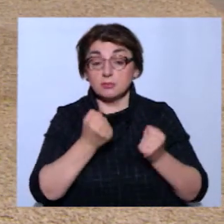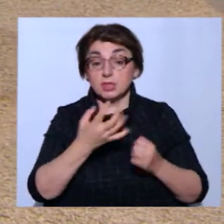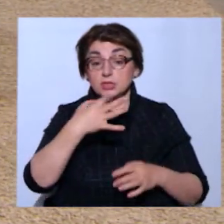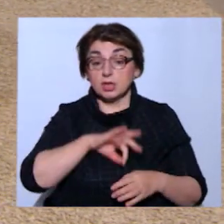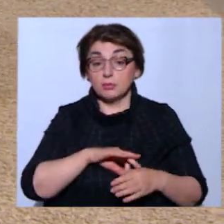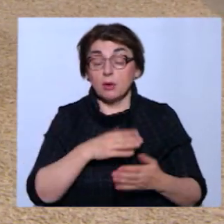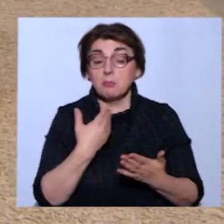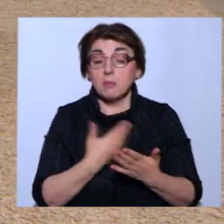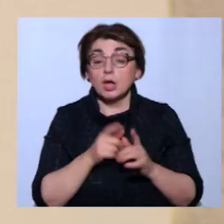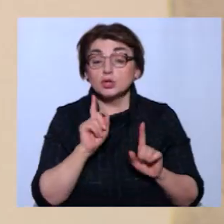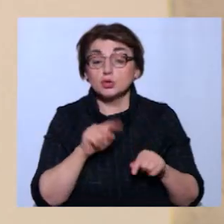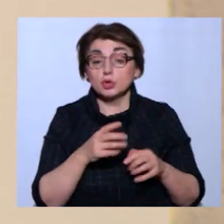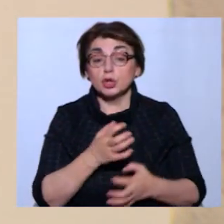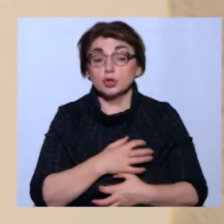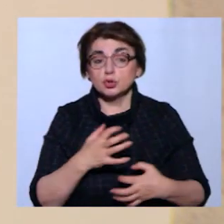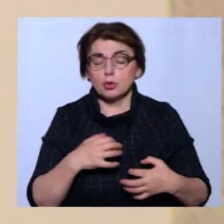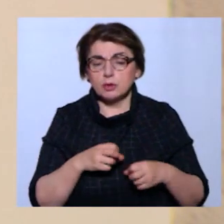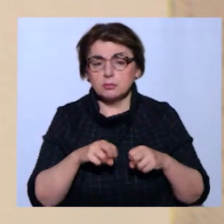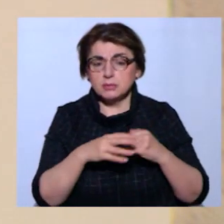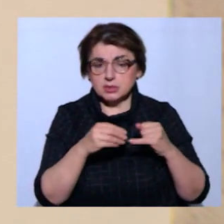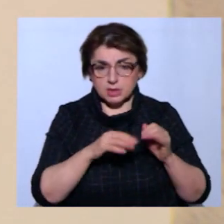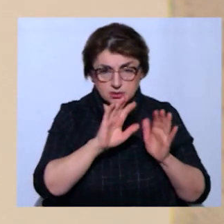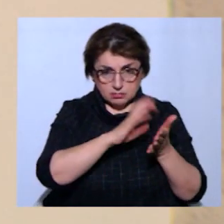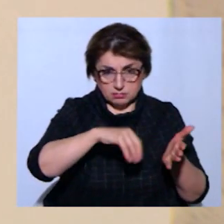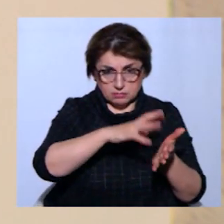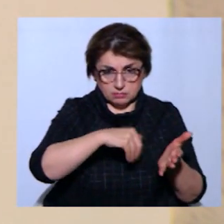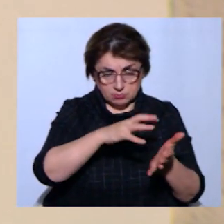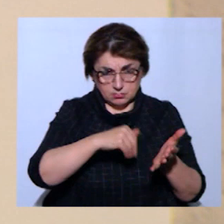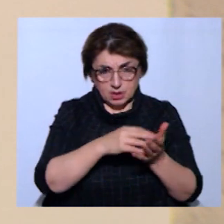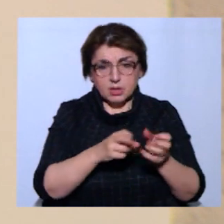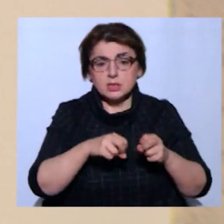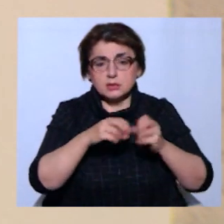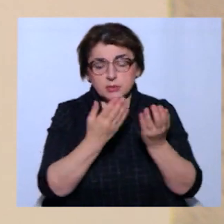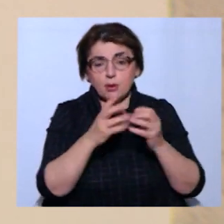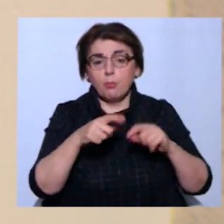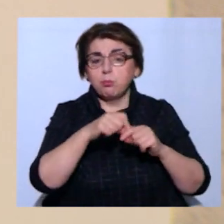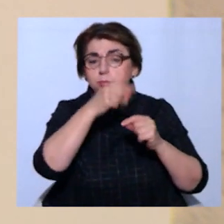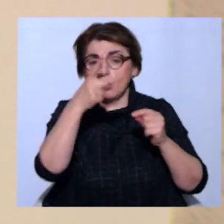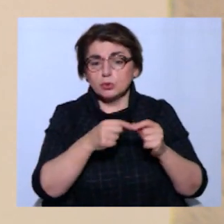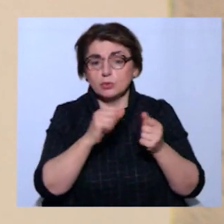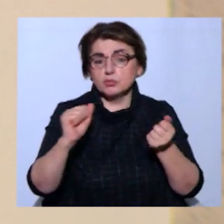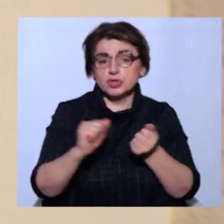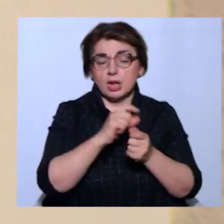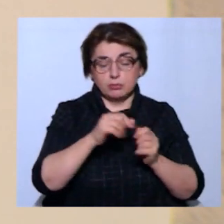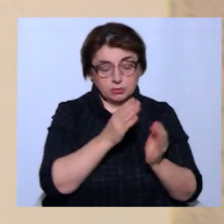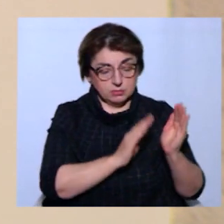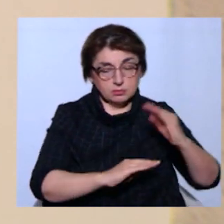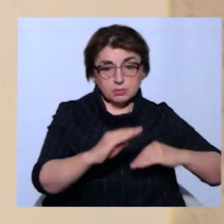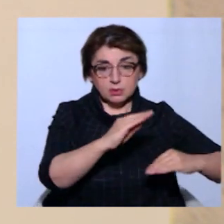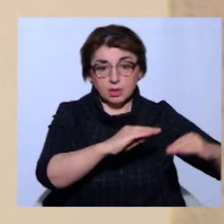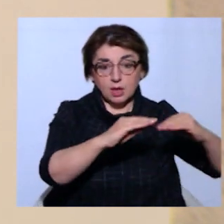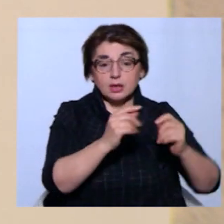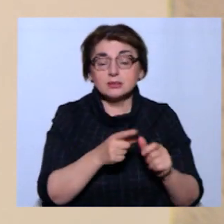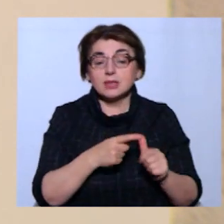მაგალითად, ზოგიერთი ცხოველი თხრის მიწას, ამოაფენს ფოთლებს, მშრალ ფოთლებს, ბუნაგს